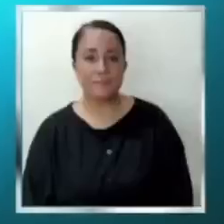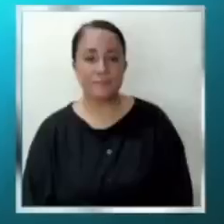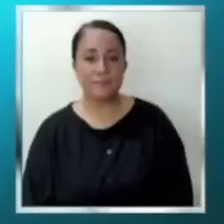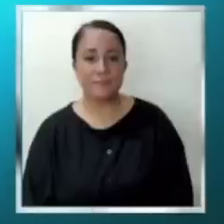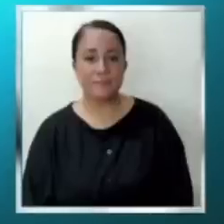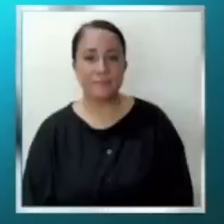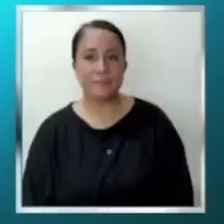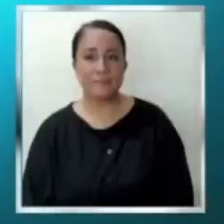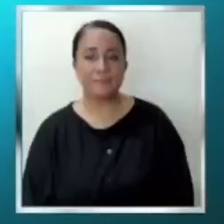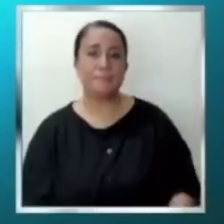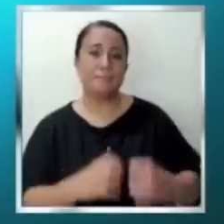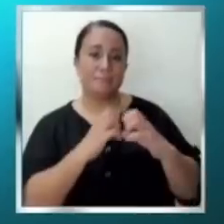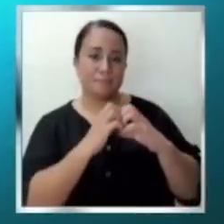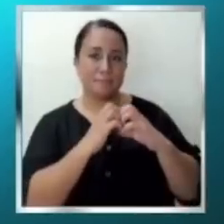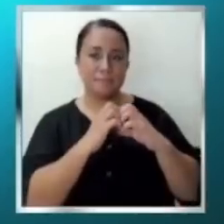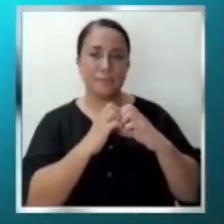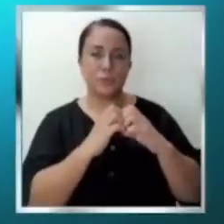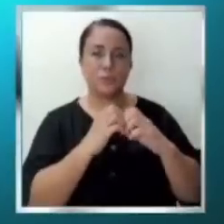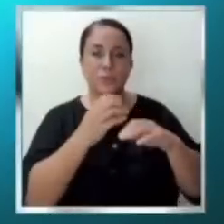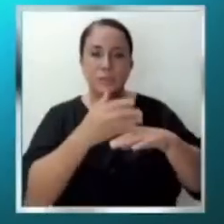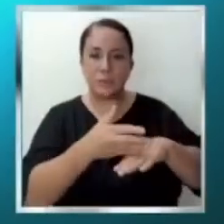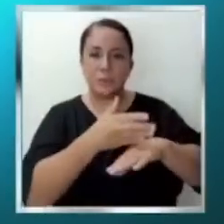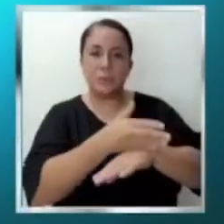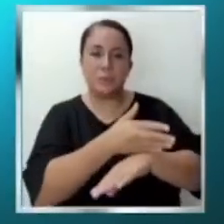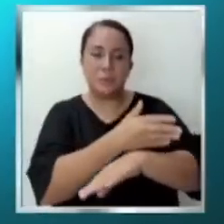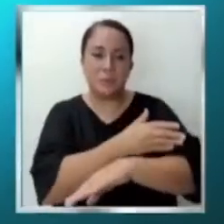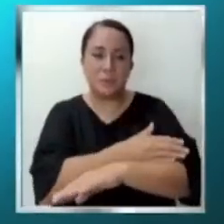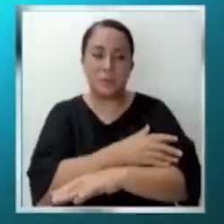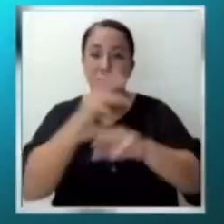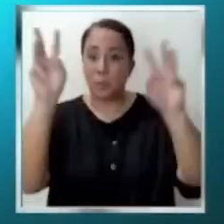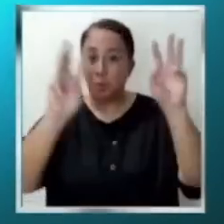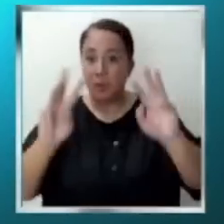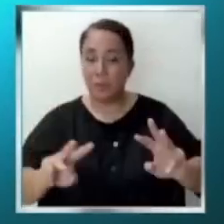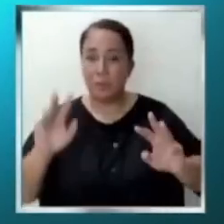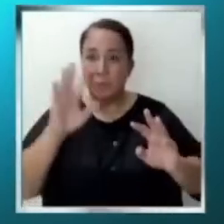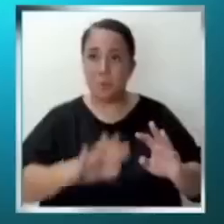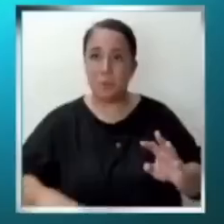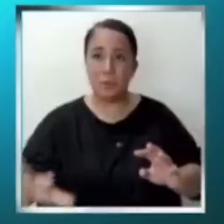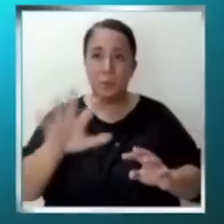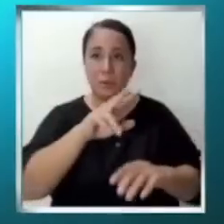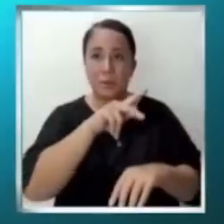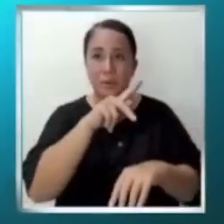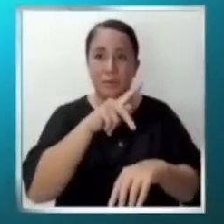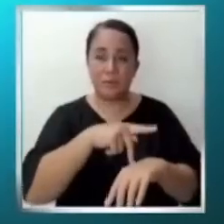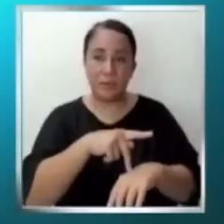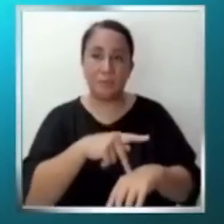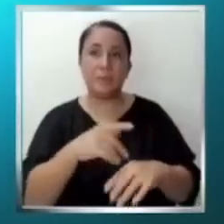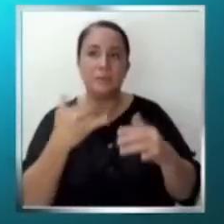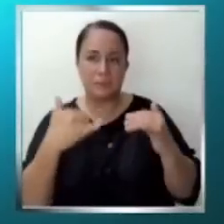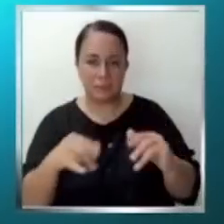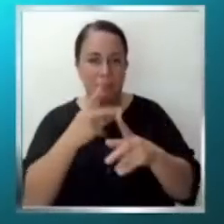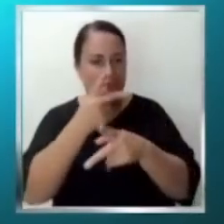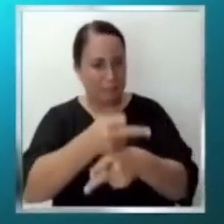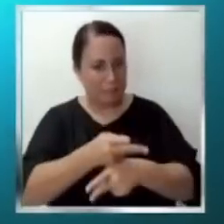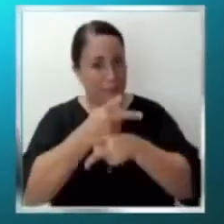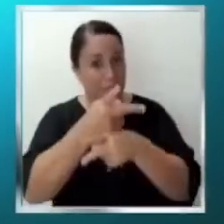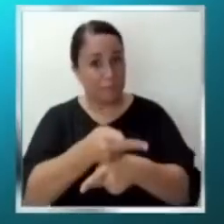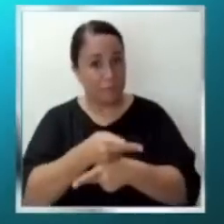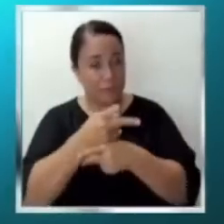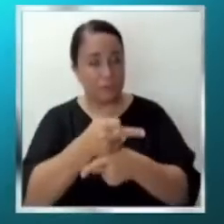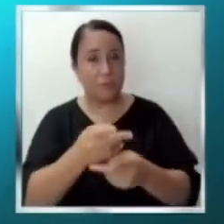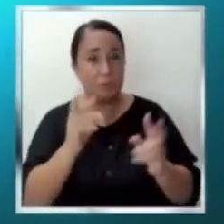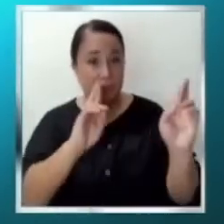Mga kapuso, kahit unti-unti nang gumaganda ang panahon sa malaking bahagi ng bansa, patuloy pa rin mag-ingat at maging handa. Bukod kasi